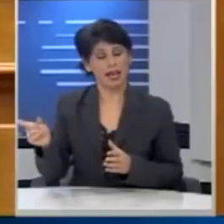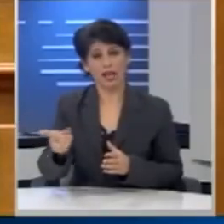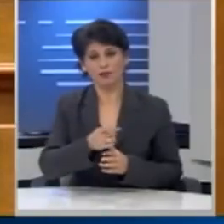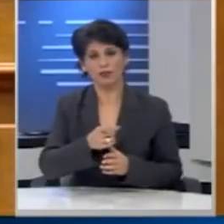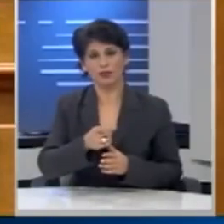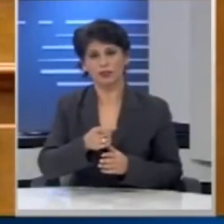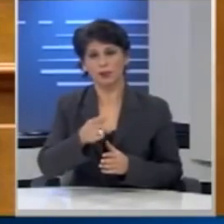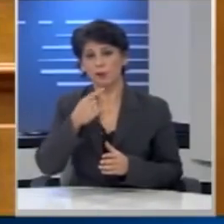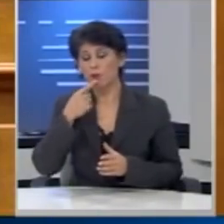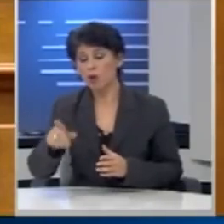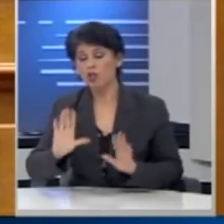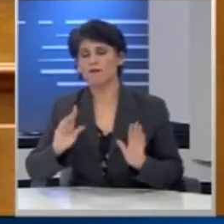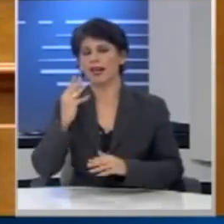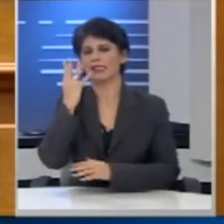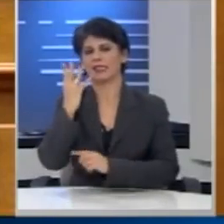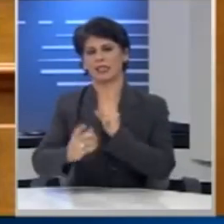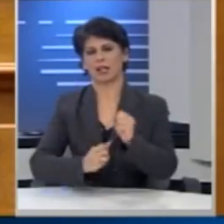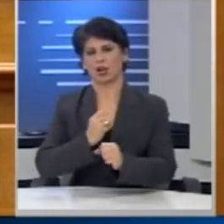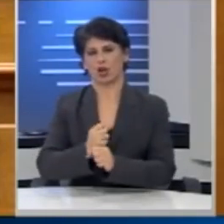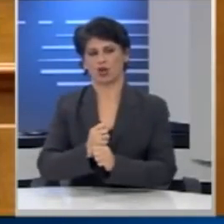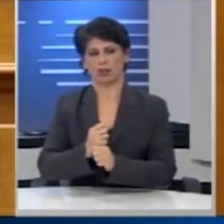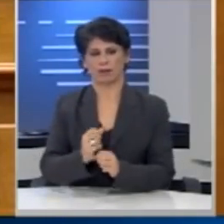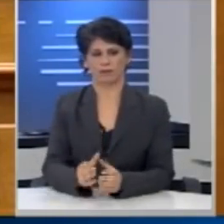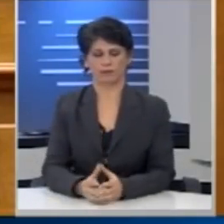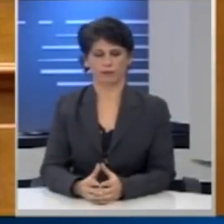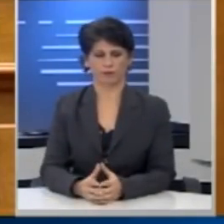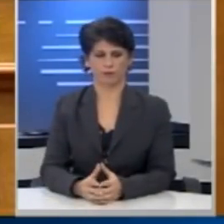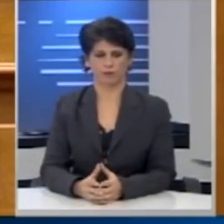Είναι αυτοί τους οποίους προσβάλλατε 4 χρόνια.